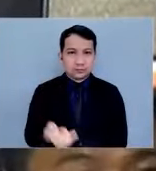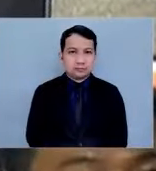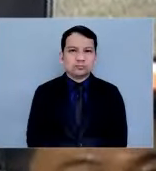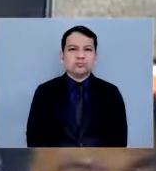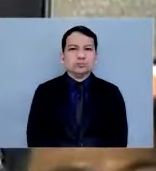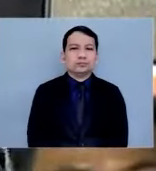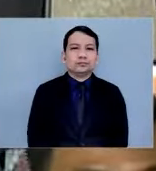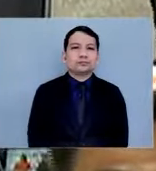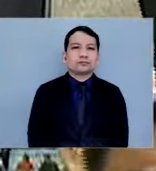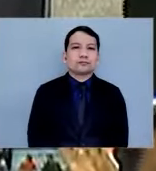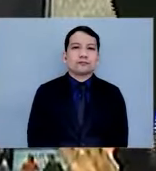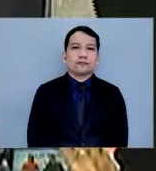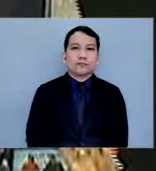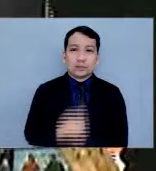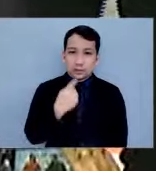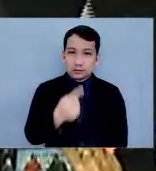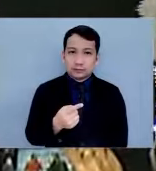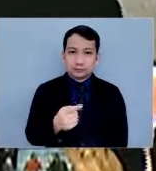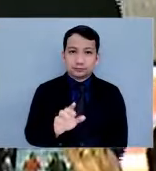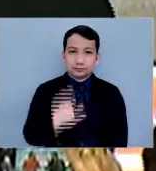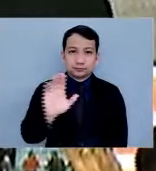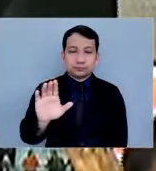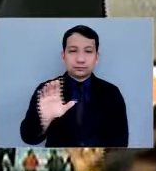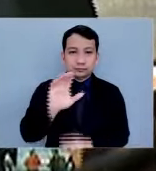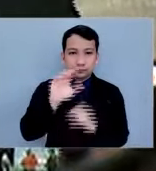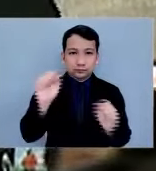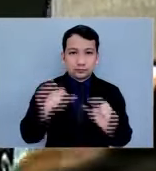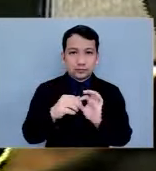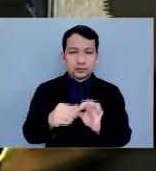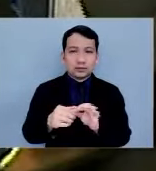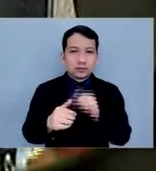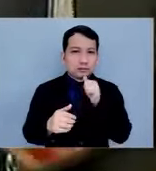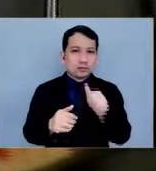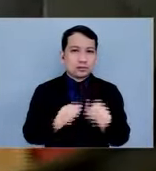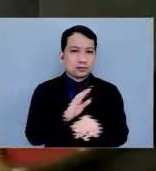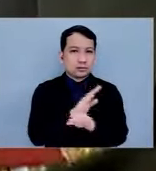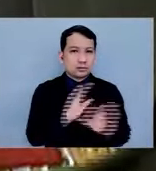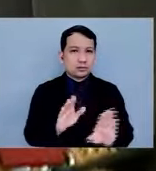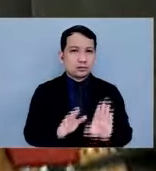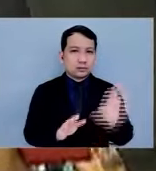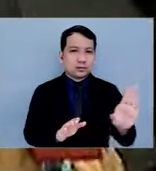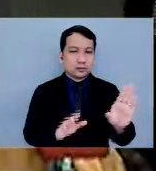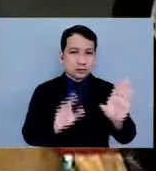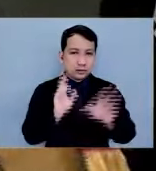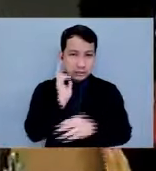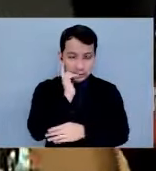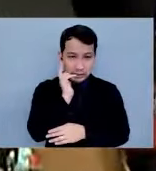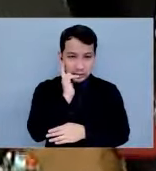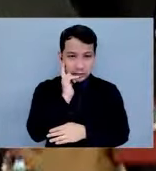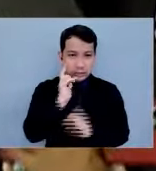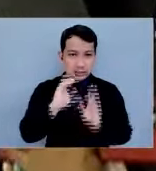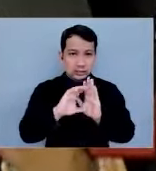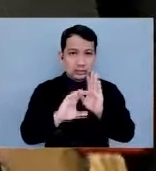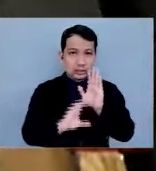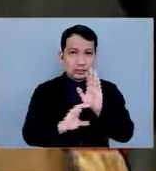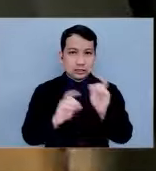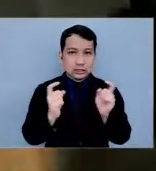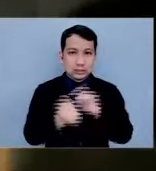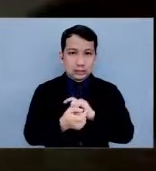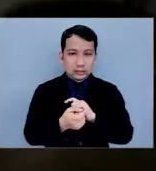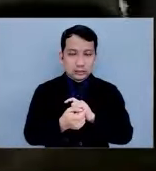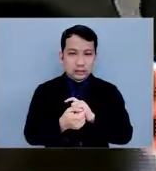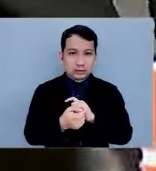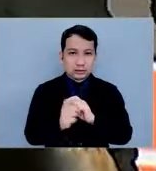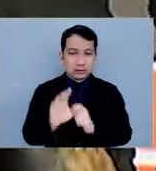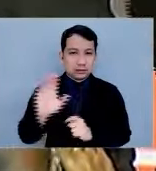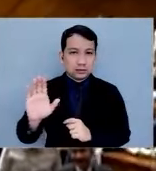Kung usapang ekonomiya, hindi naman tinutulan ni dating Pangulong Rodrigo Duterte ang charter change o ang pag-amyenda sa